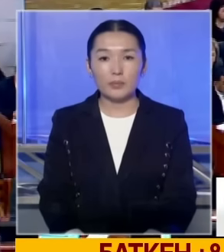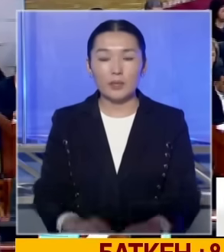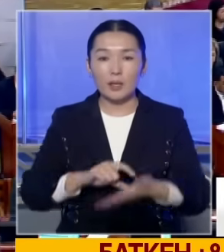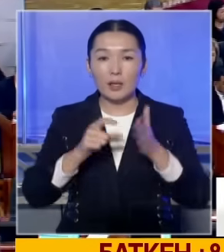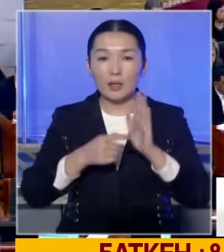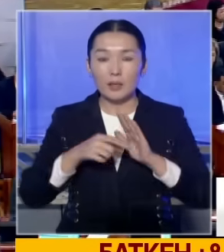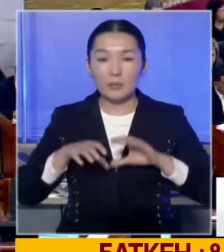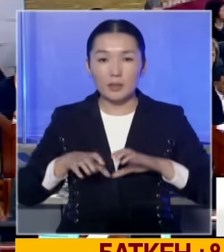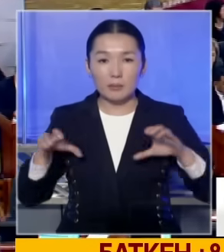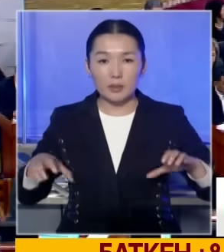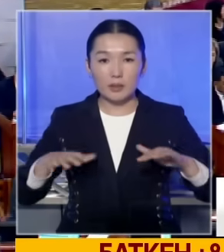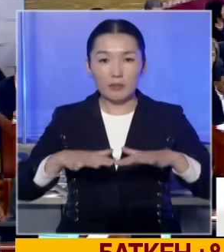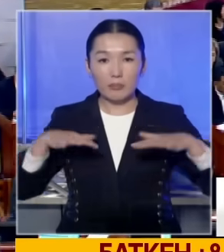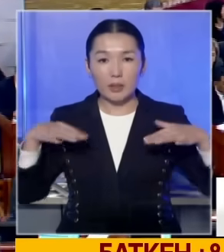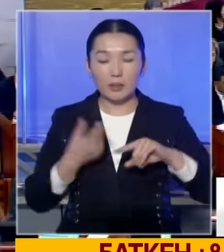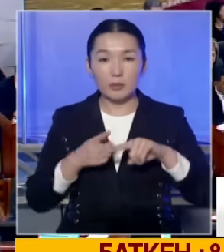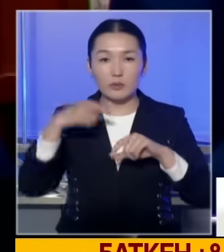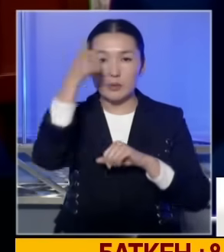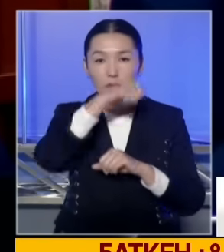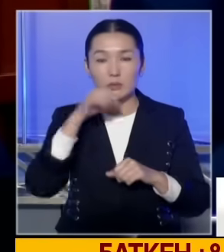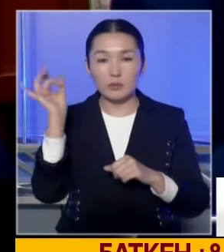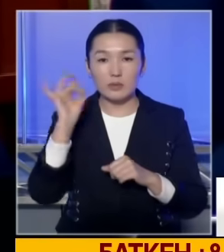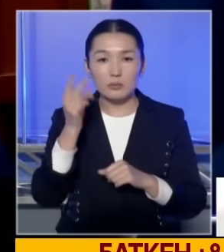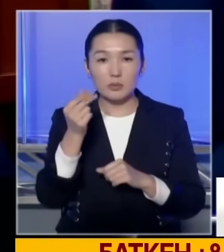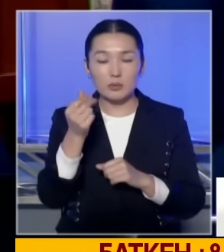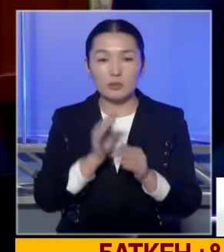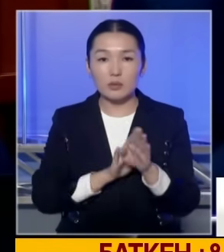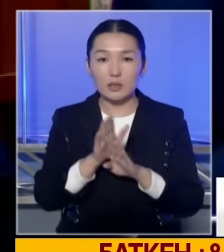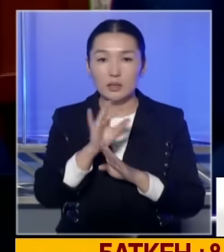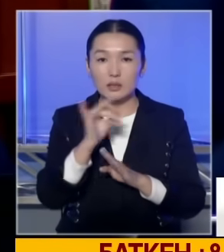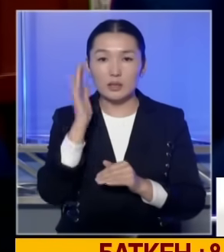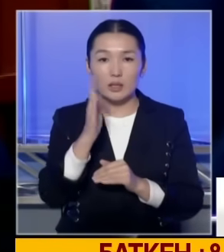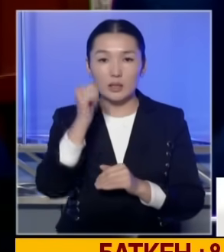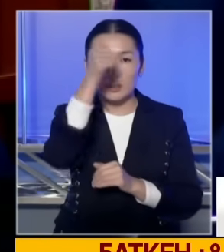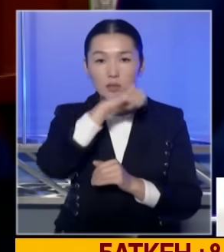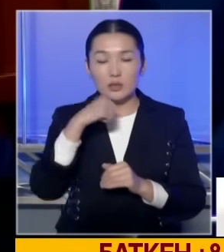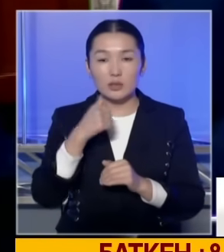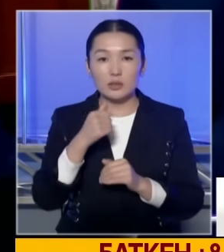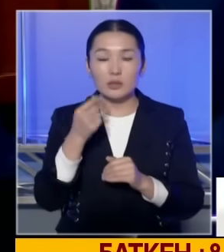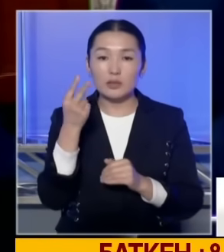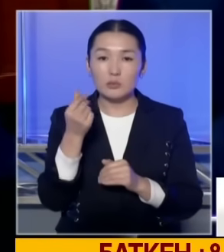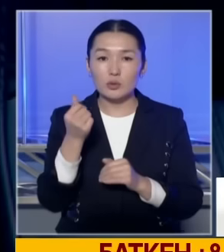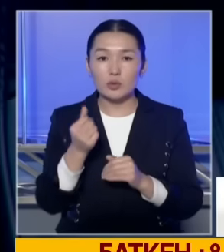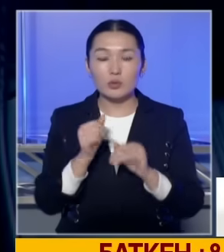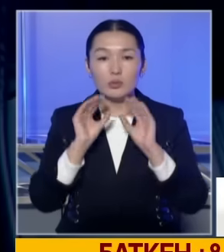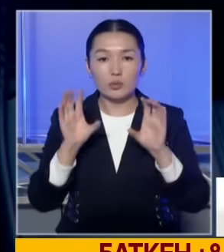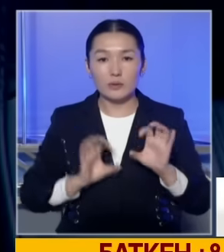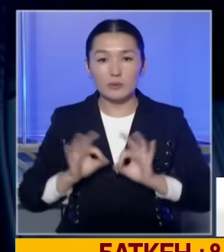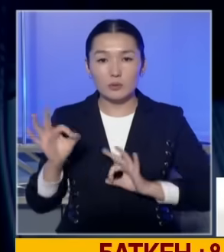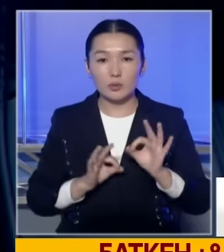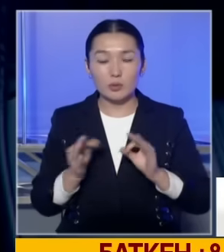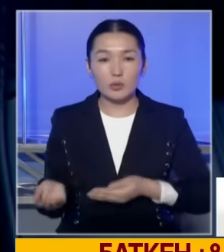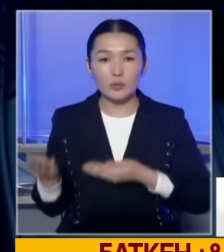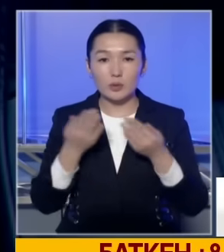Министрлер кабинети парламентке быйылкы жылдагы республикалык бюджеттин аткарылышын жана келерки жылдын бюджети тууралуу мыйзам долбоорун алып келди.